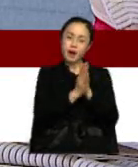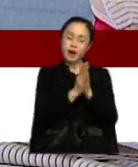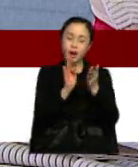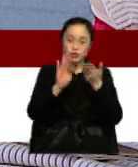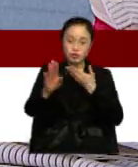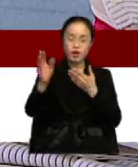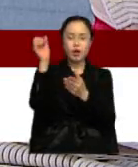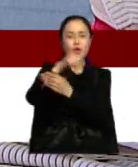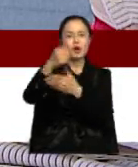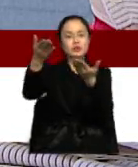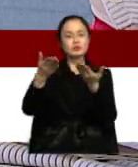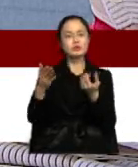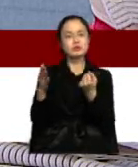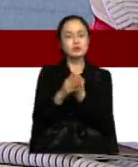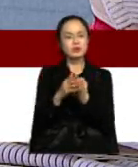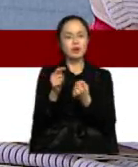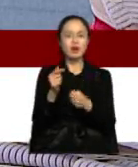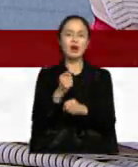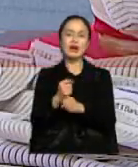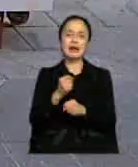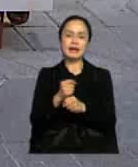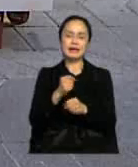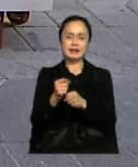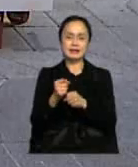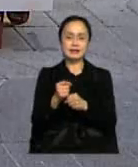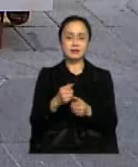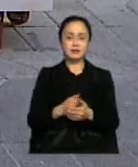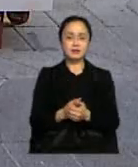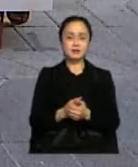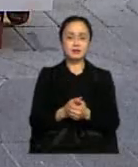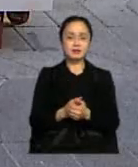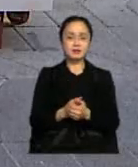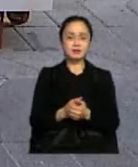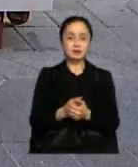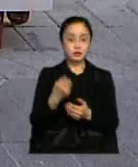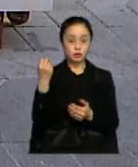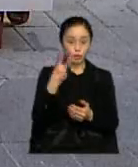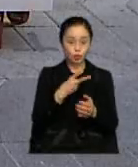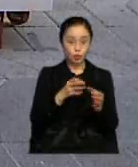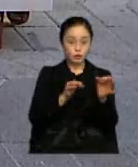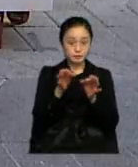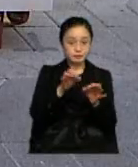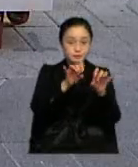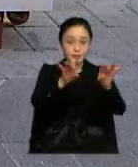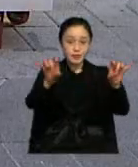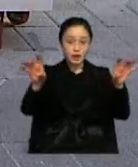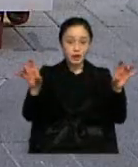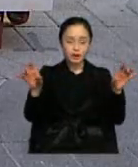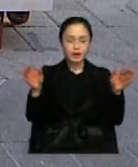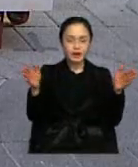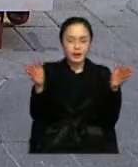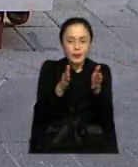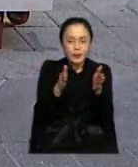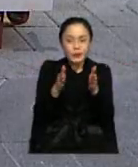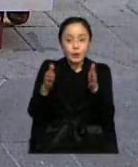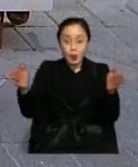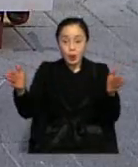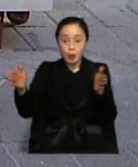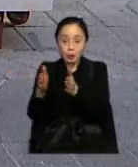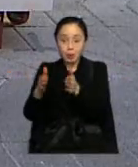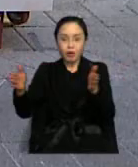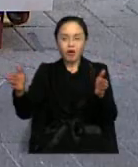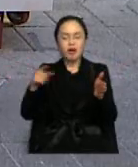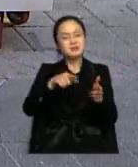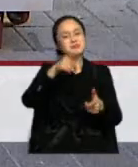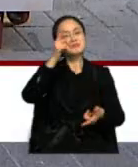다이가 나오지 않으니까 도로 점용 자체가 점점 밀리게 되고 또 노점들마다 매대 크기가 1.2m와 1.5m,